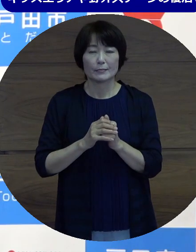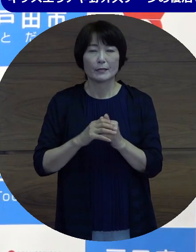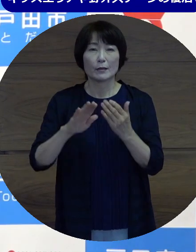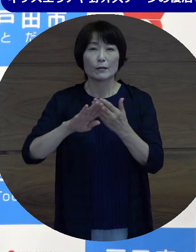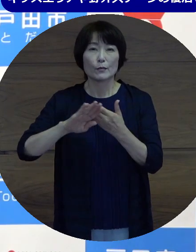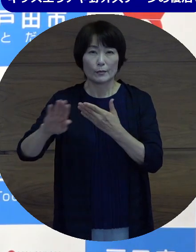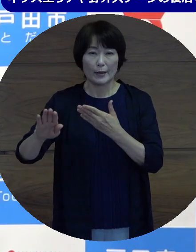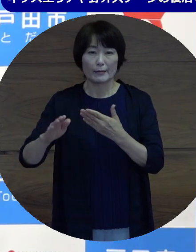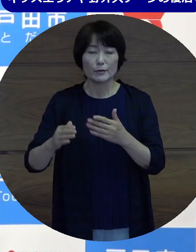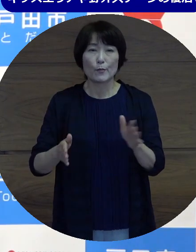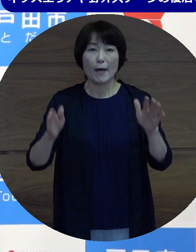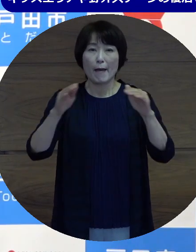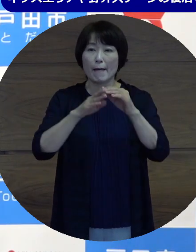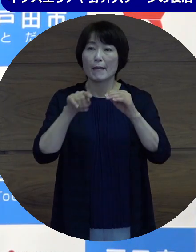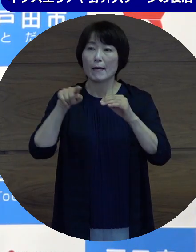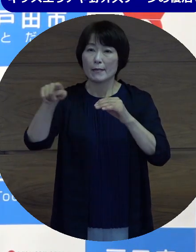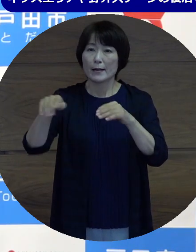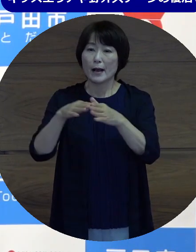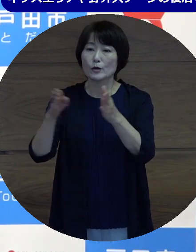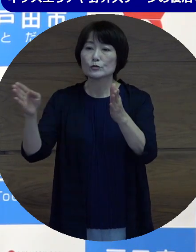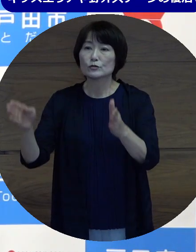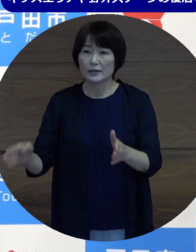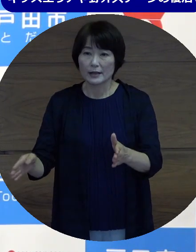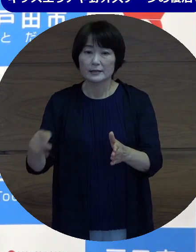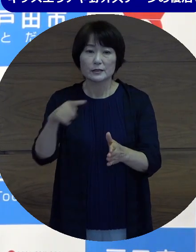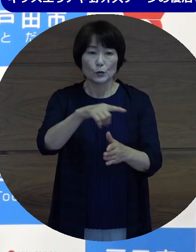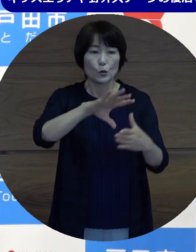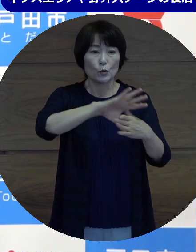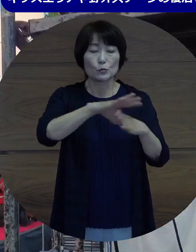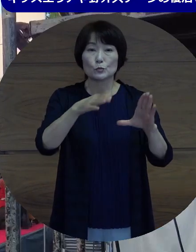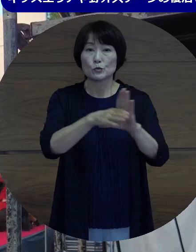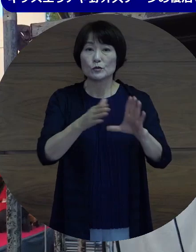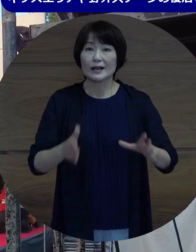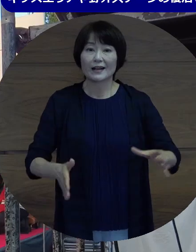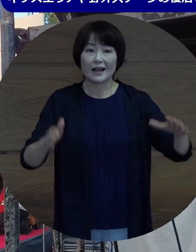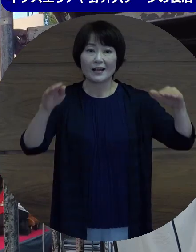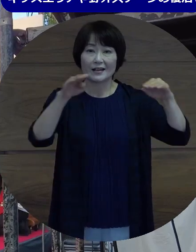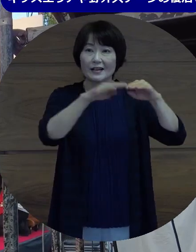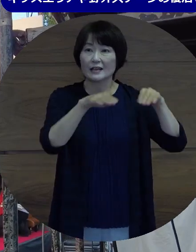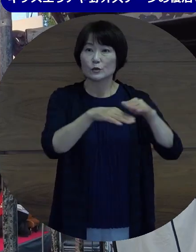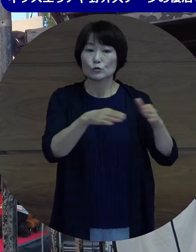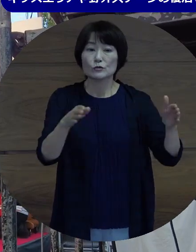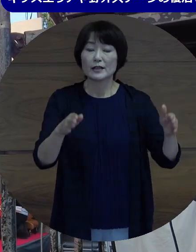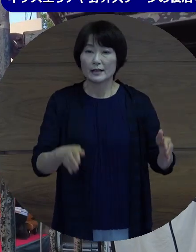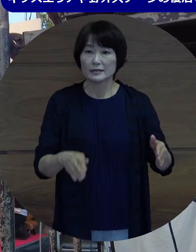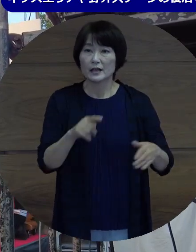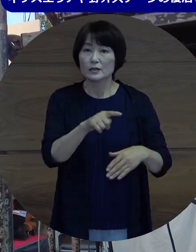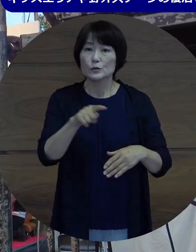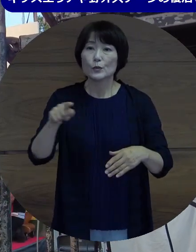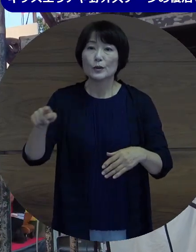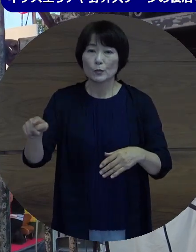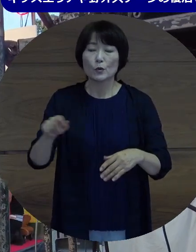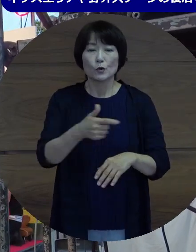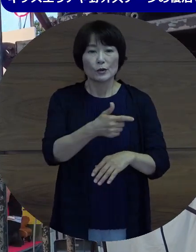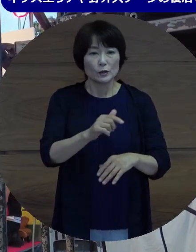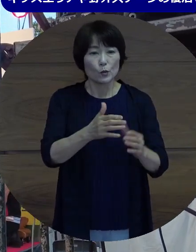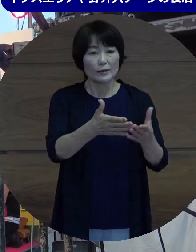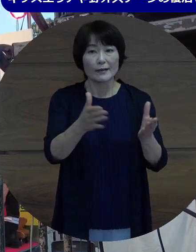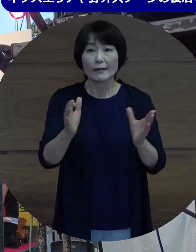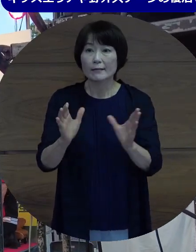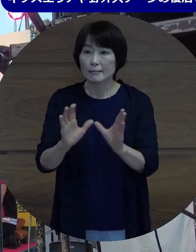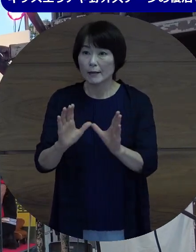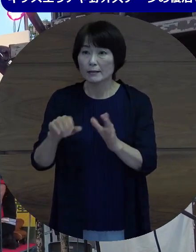野外ステージ、文化会館大ホールでのステージ、屋内屋外でさまざまな団